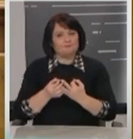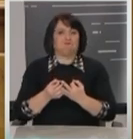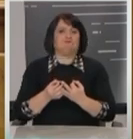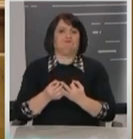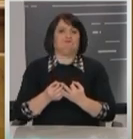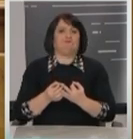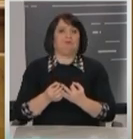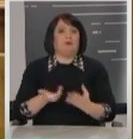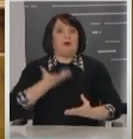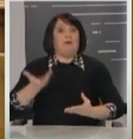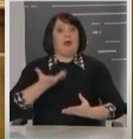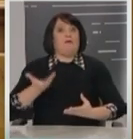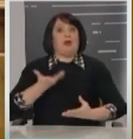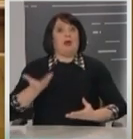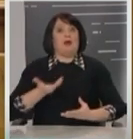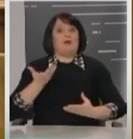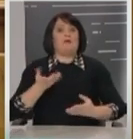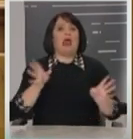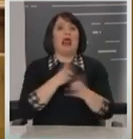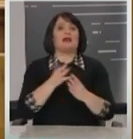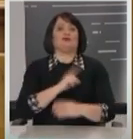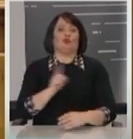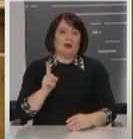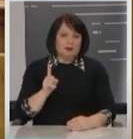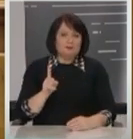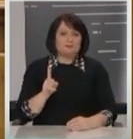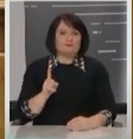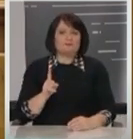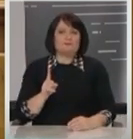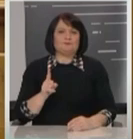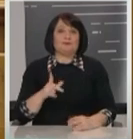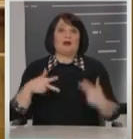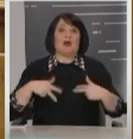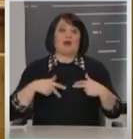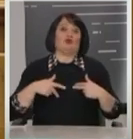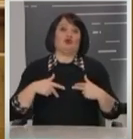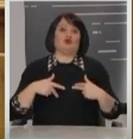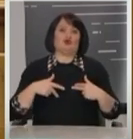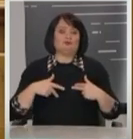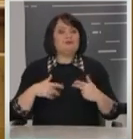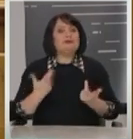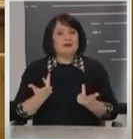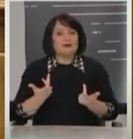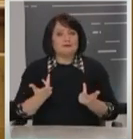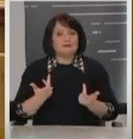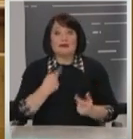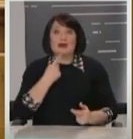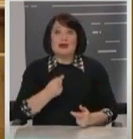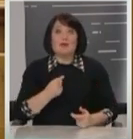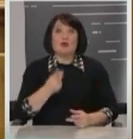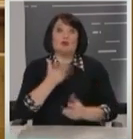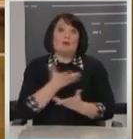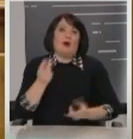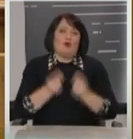κρεσέντο ενάντια στο λαϊκισμό και ενάντια στο κράτος. Το μεγάλο πρόβλημα αυτού του τόπου ήταν το